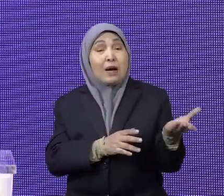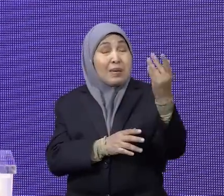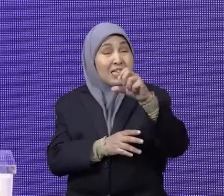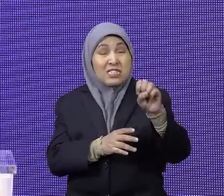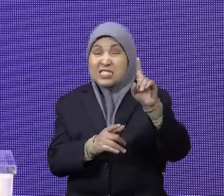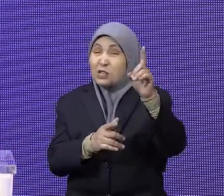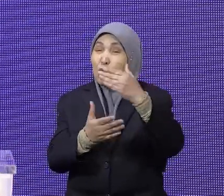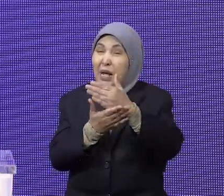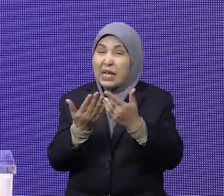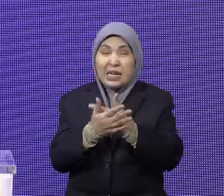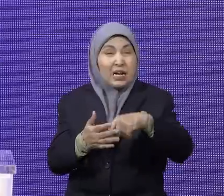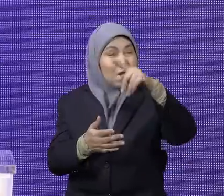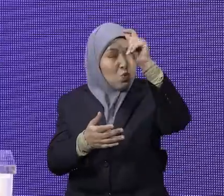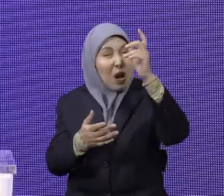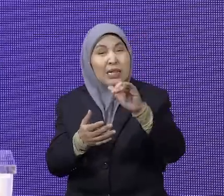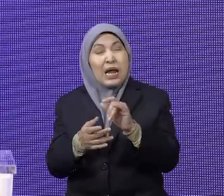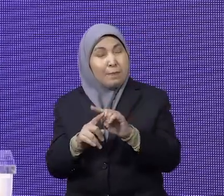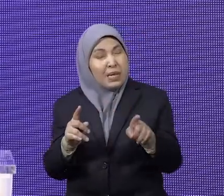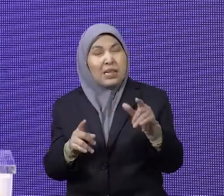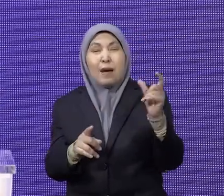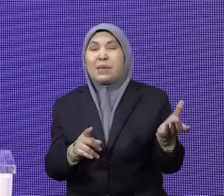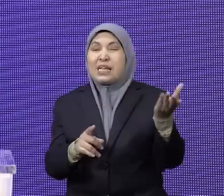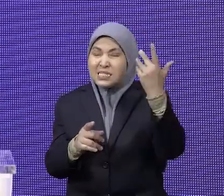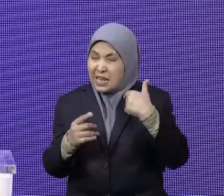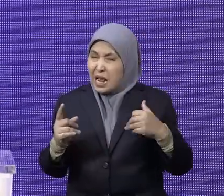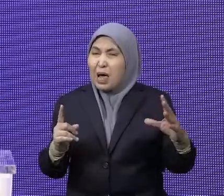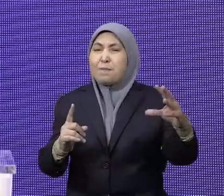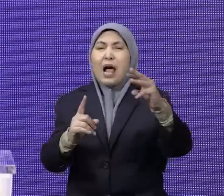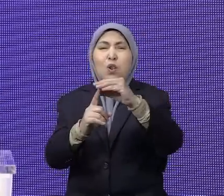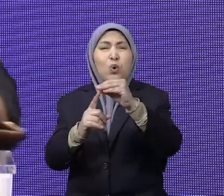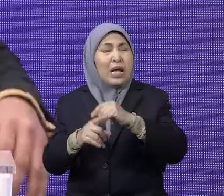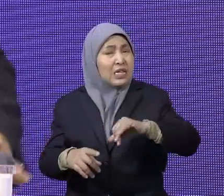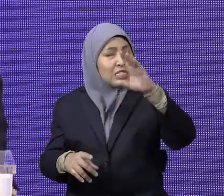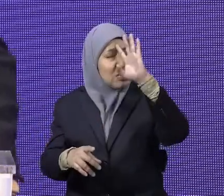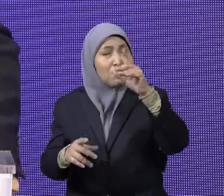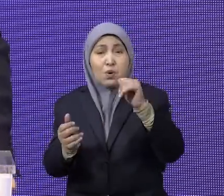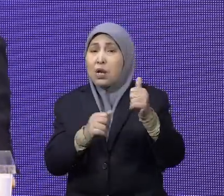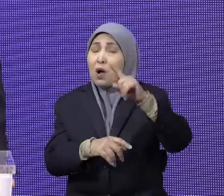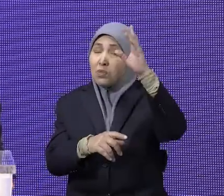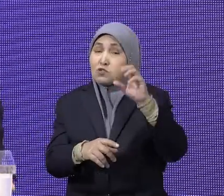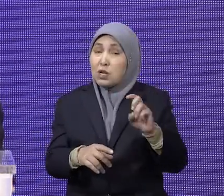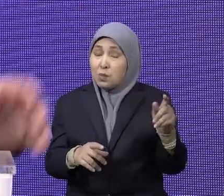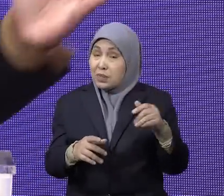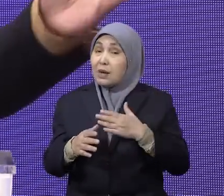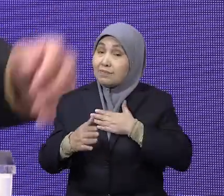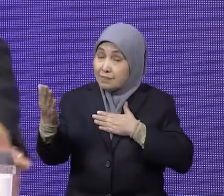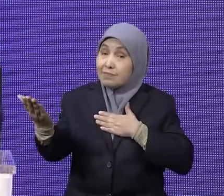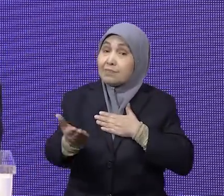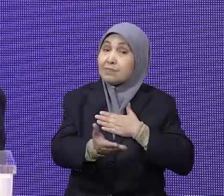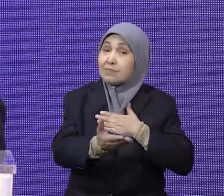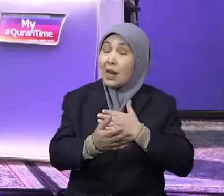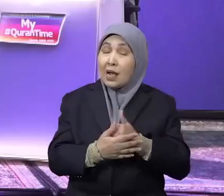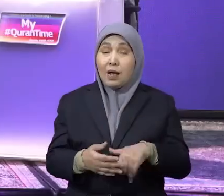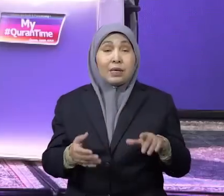Nabi Isa itu satu bahagian daripada ketuhanan, sedangkan Nabi Isa itulah merupakan makhluk yang diciptakan oleh Allah Subhanahu Wa Taala. Silakan Dr.